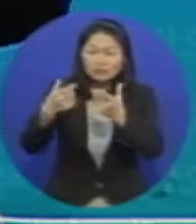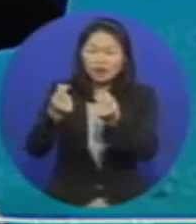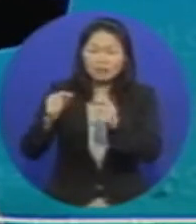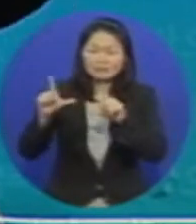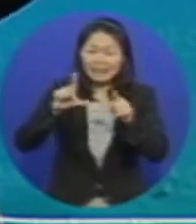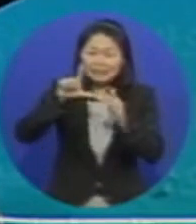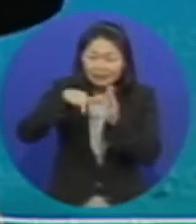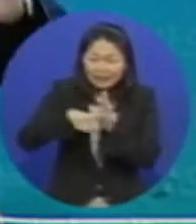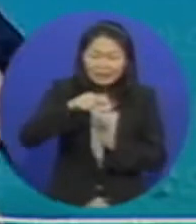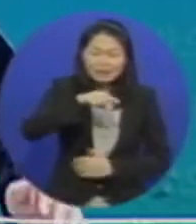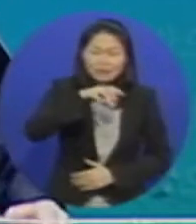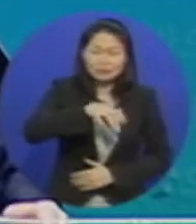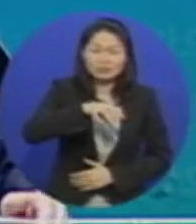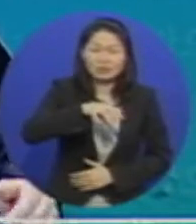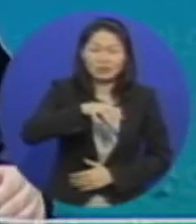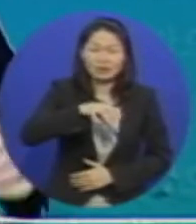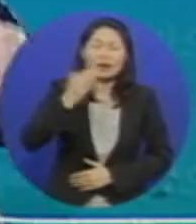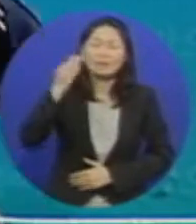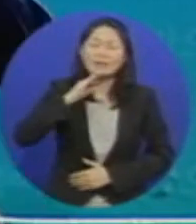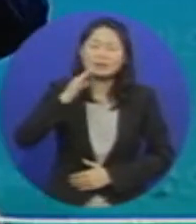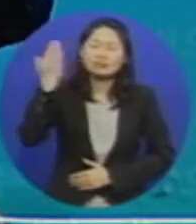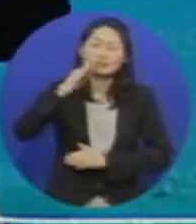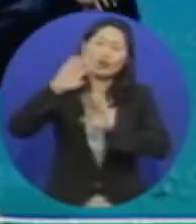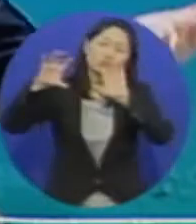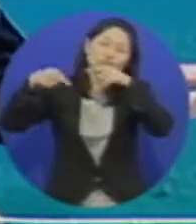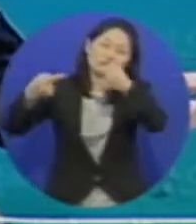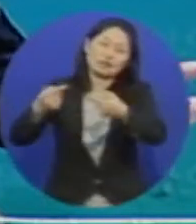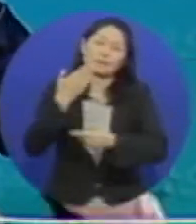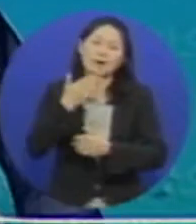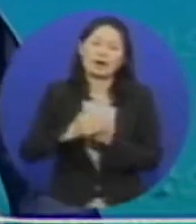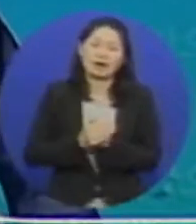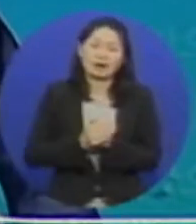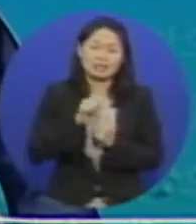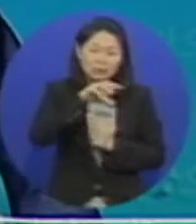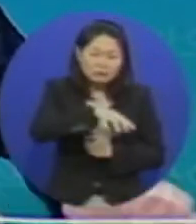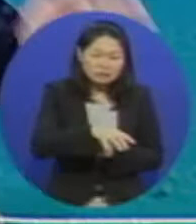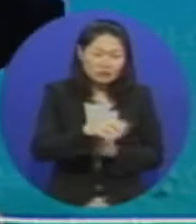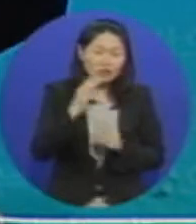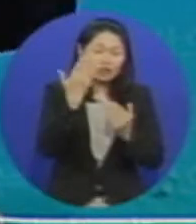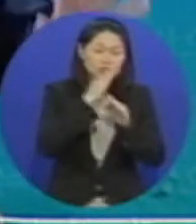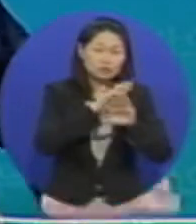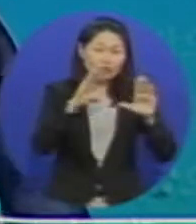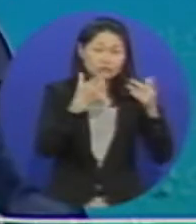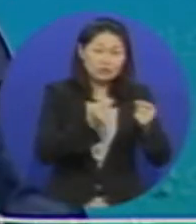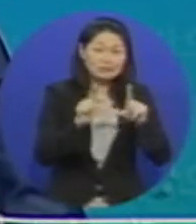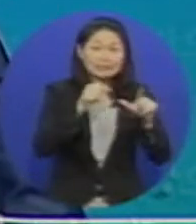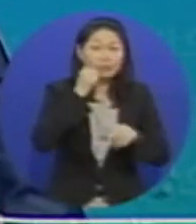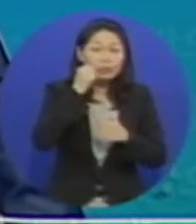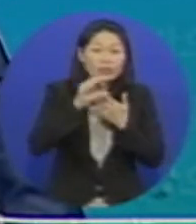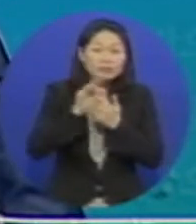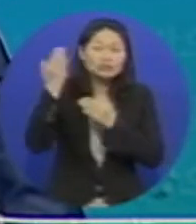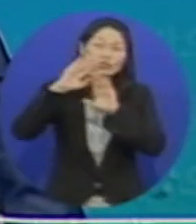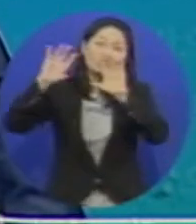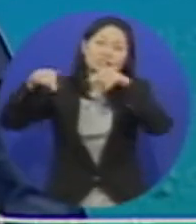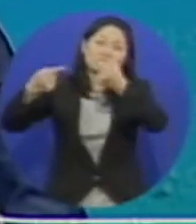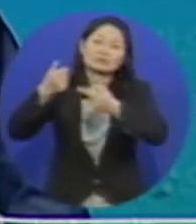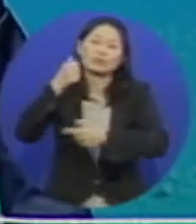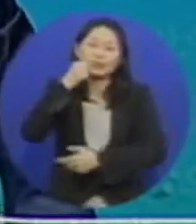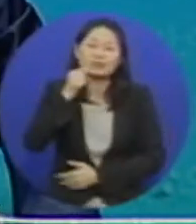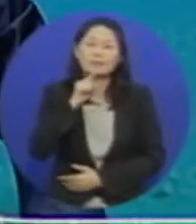천국에 들어가는 거예요 여기서 천국에서 사는 대로 못 살면 천국 못 간다는 이야기예요